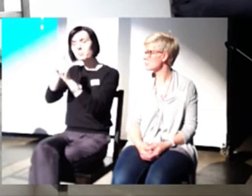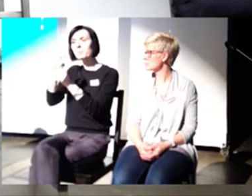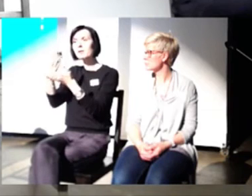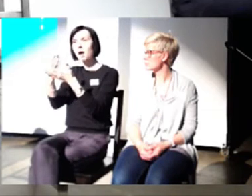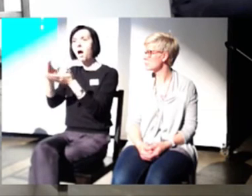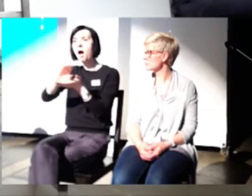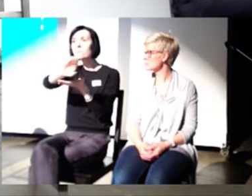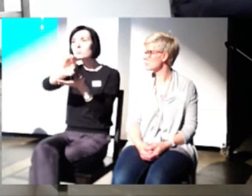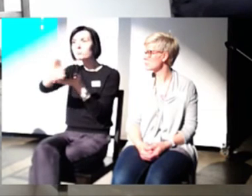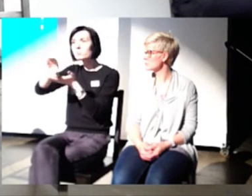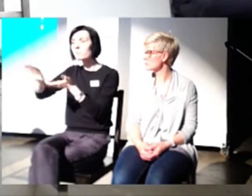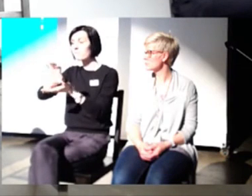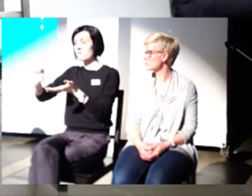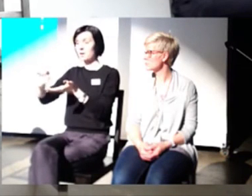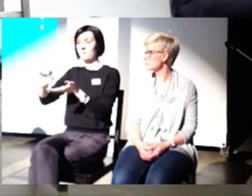kaikilla yhdessä?